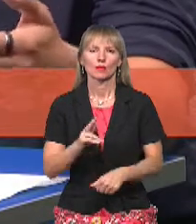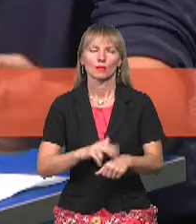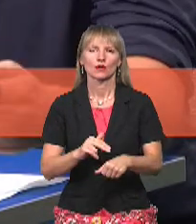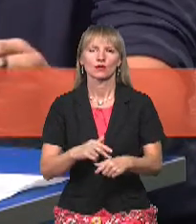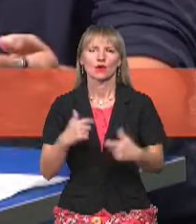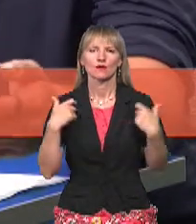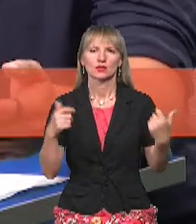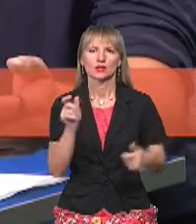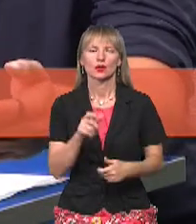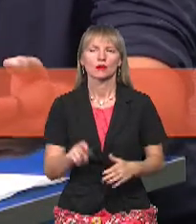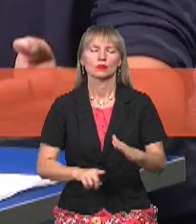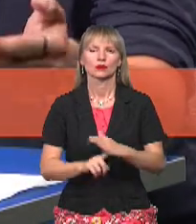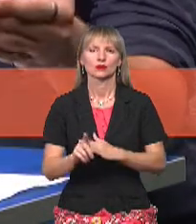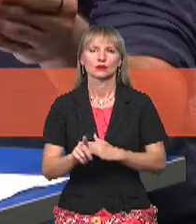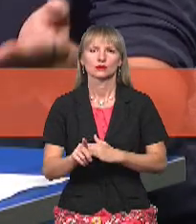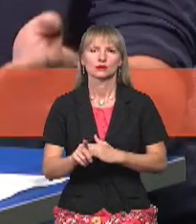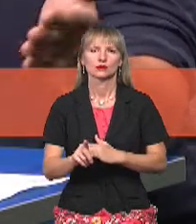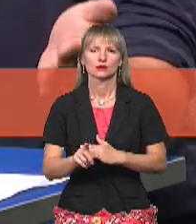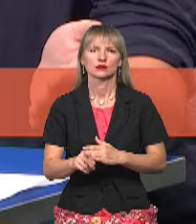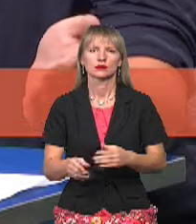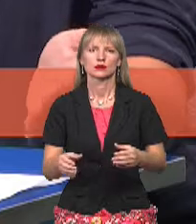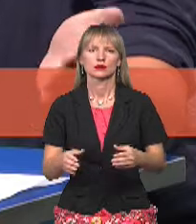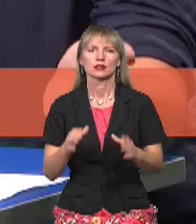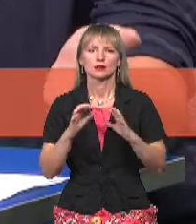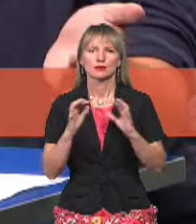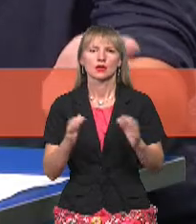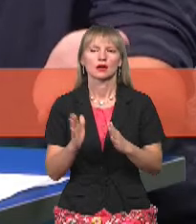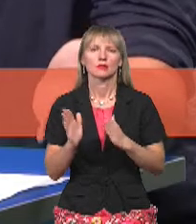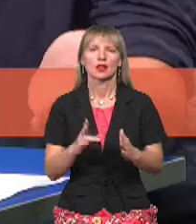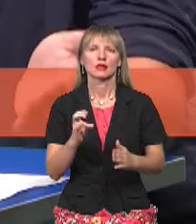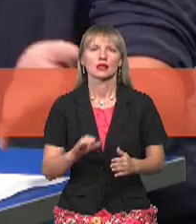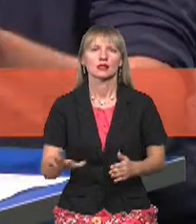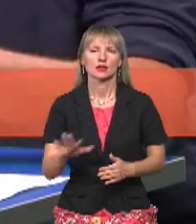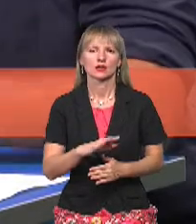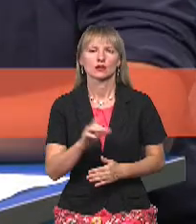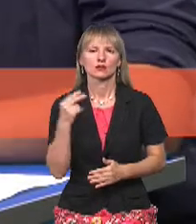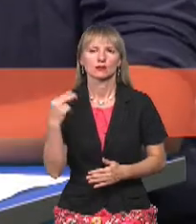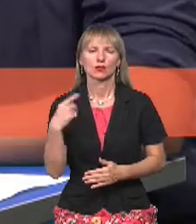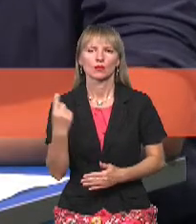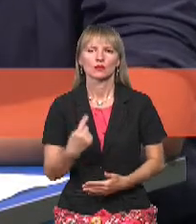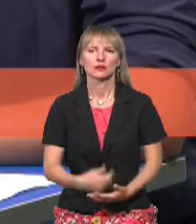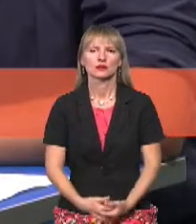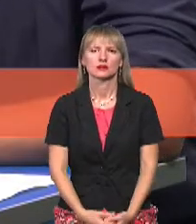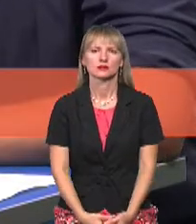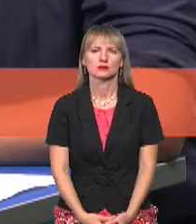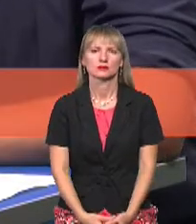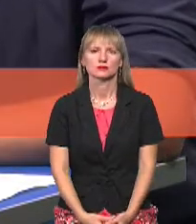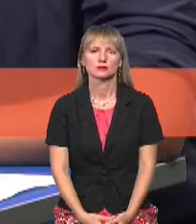офіцери громади почнуть зберігати порядок на території громад Запорізької області?